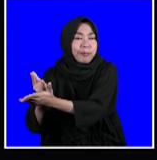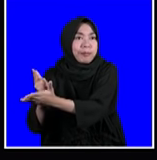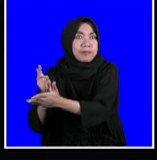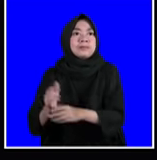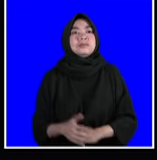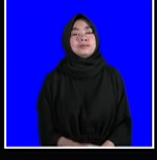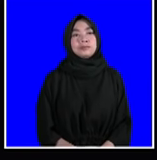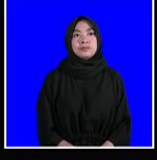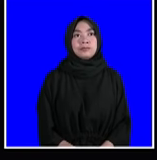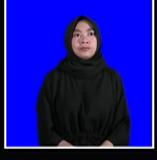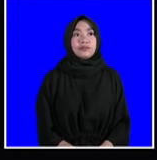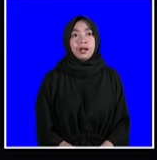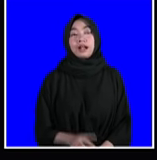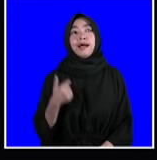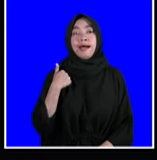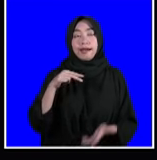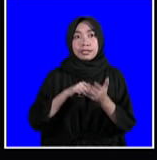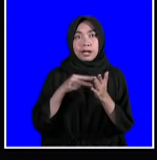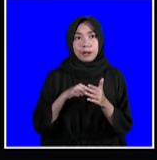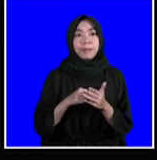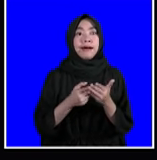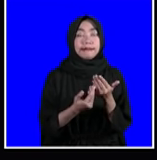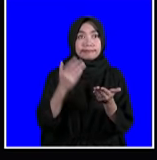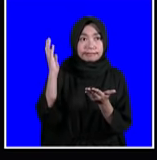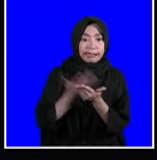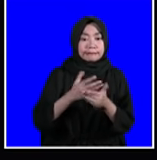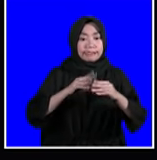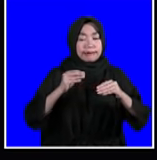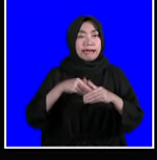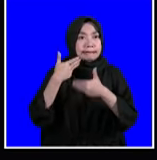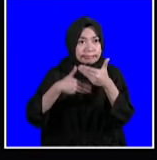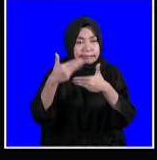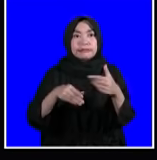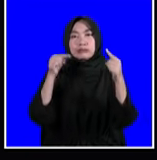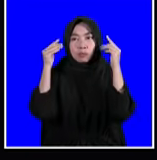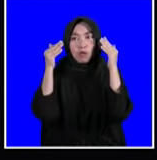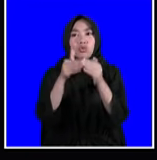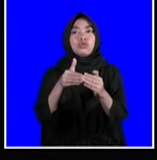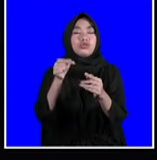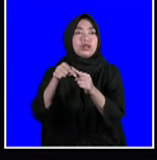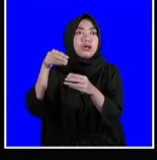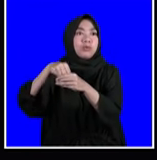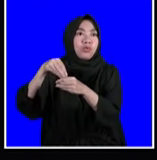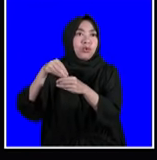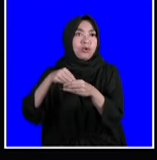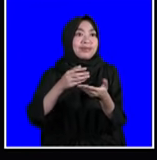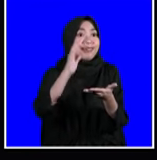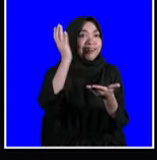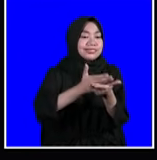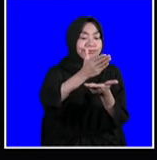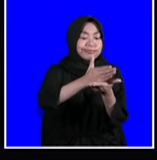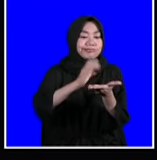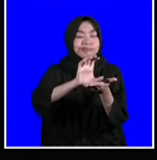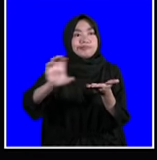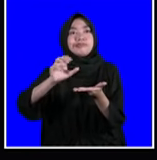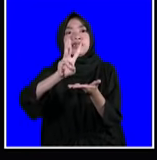lagi, prioritas utama adalah menabung dan berinvestasi. Usahakan tidak kurang dari 30% dari penghasilan Anda atau